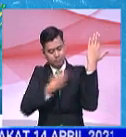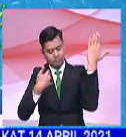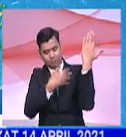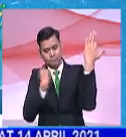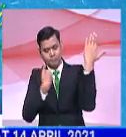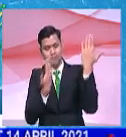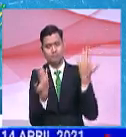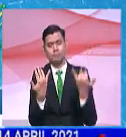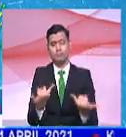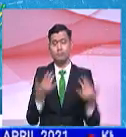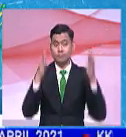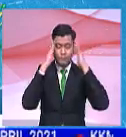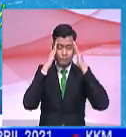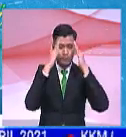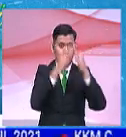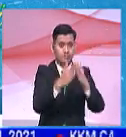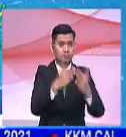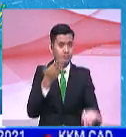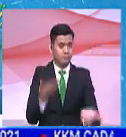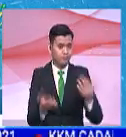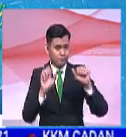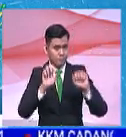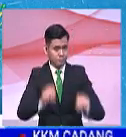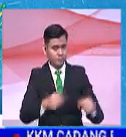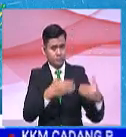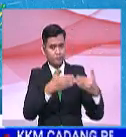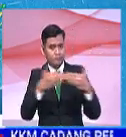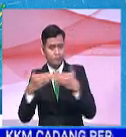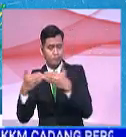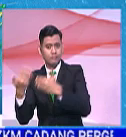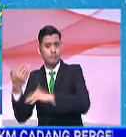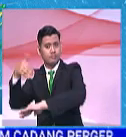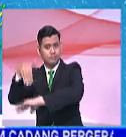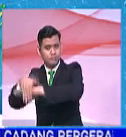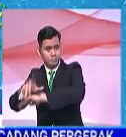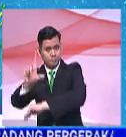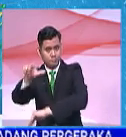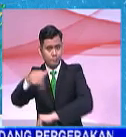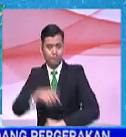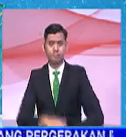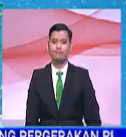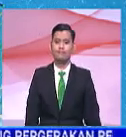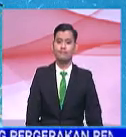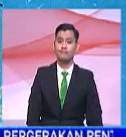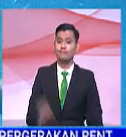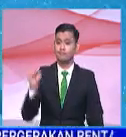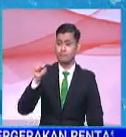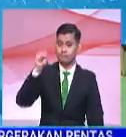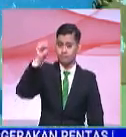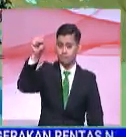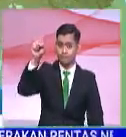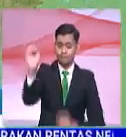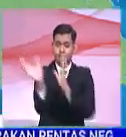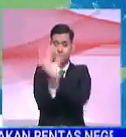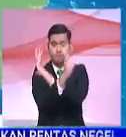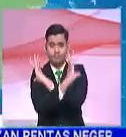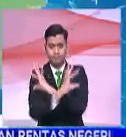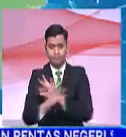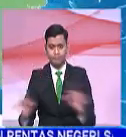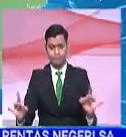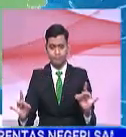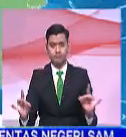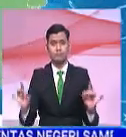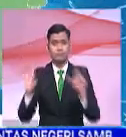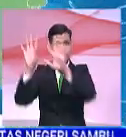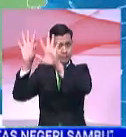Pahang yang masih lagi dijangka boleh berterusan sehingga ke malam nanti di negeri Sabah dan juga Sarawak pula